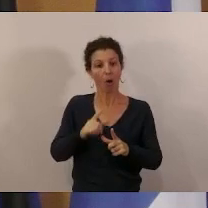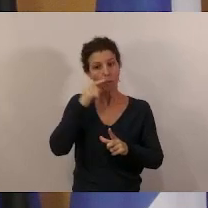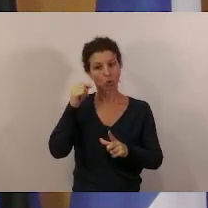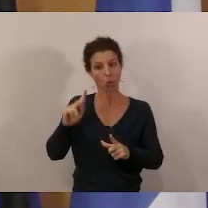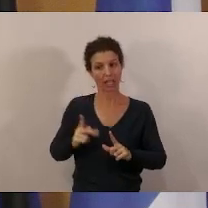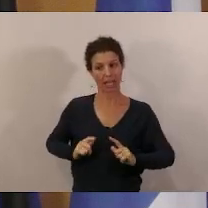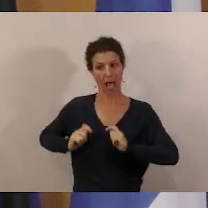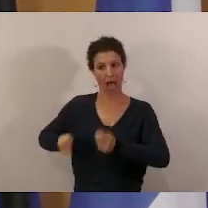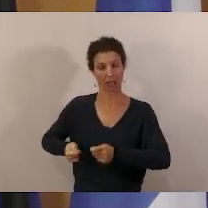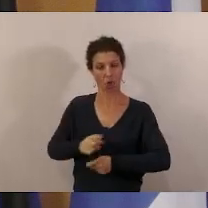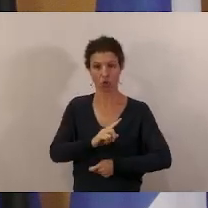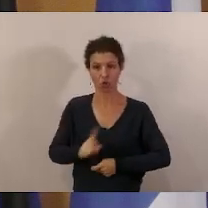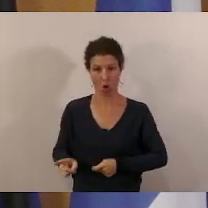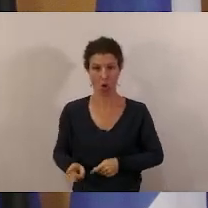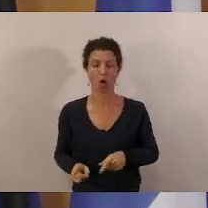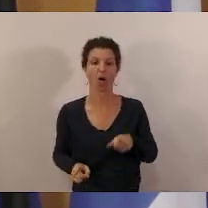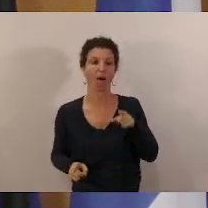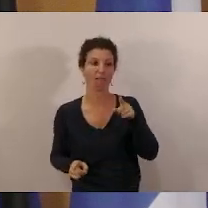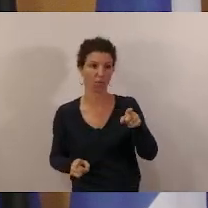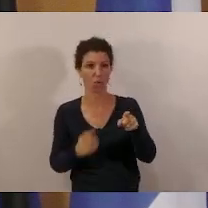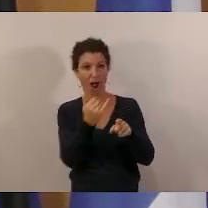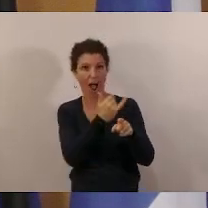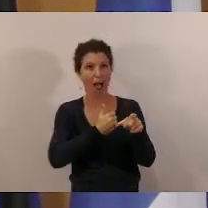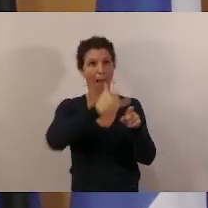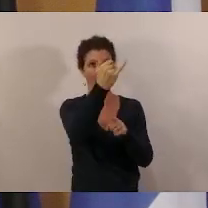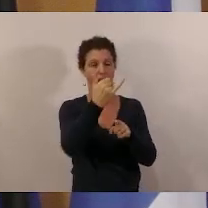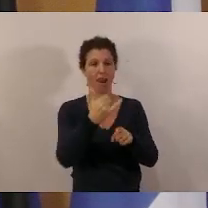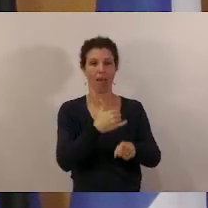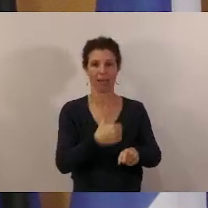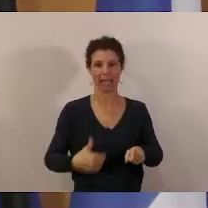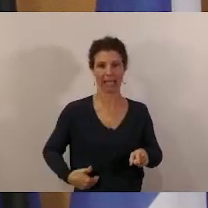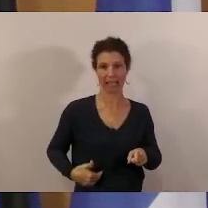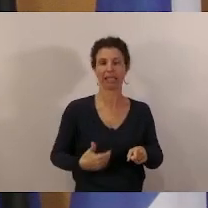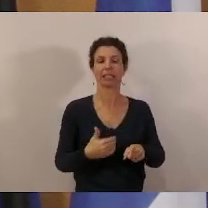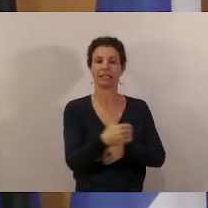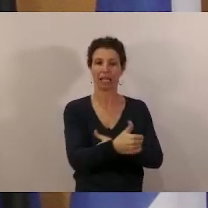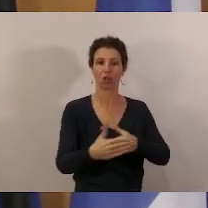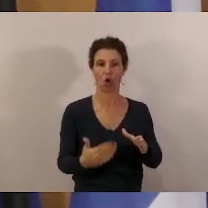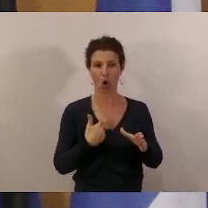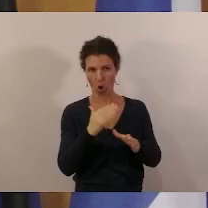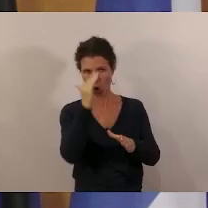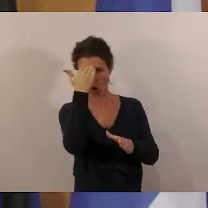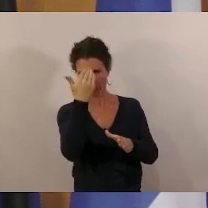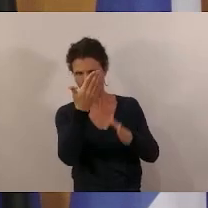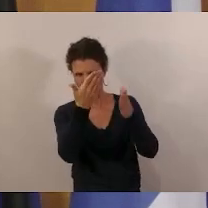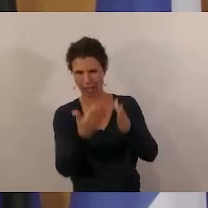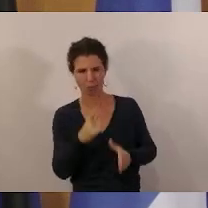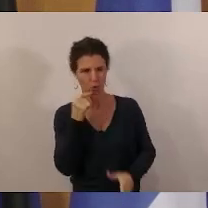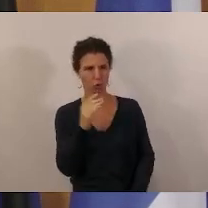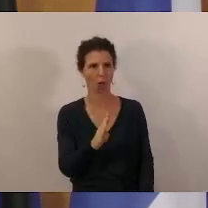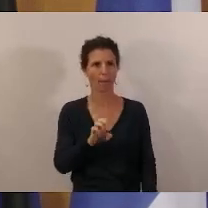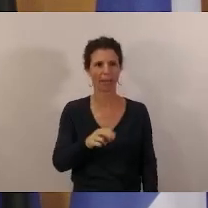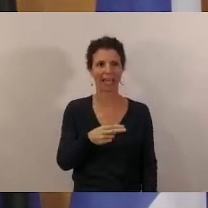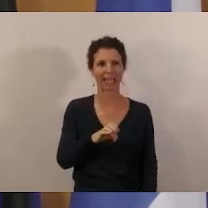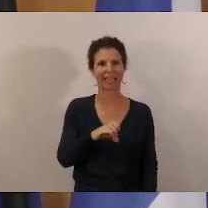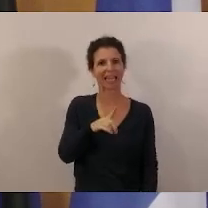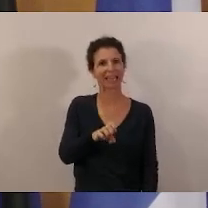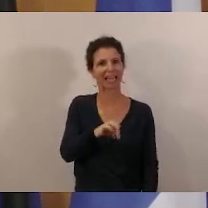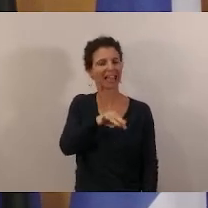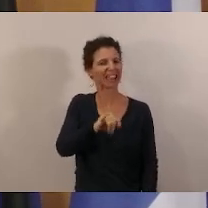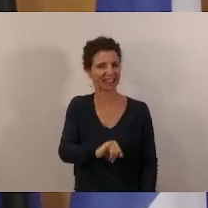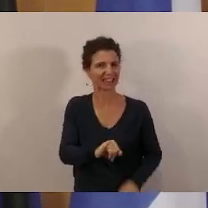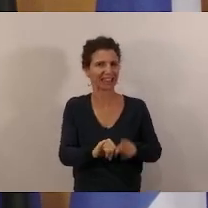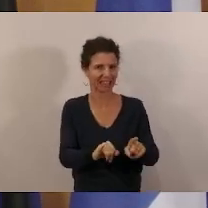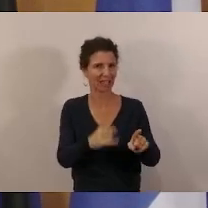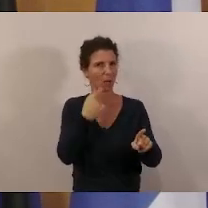la mairie de secteur pour menacer Monsieur Kahn. On vous reconnaît, Monsieur Benedetti. Donc voilà, vous êtes... Mais comme